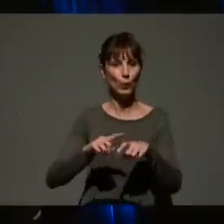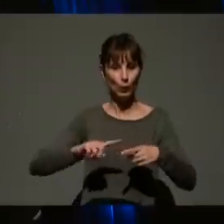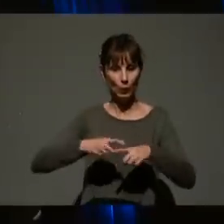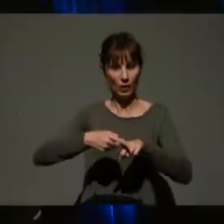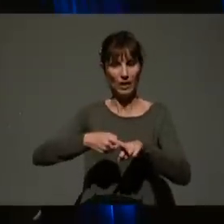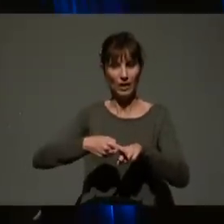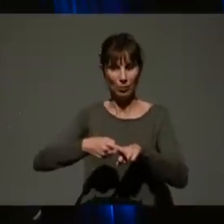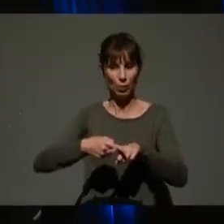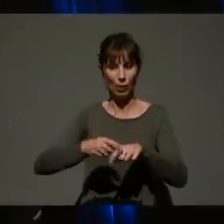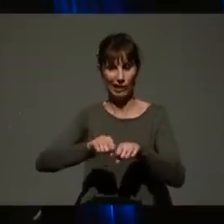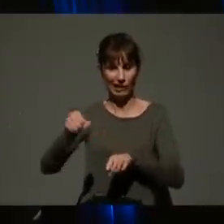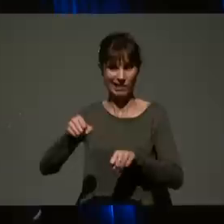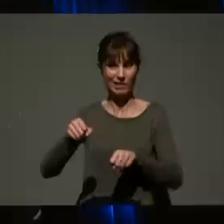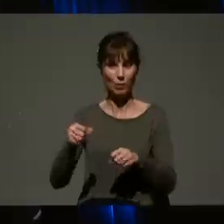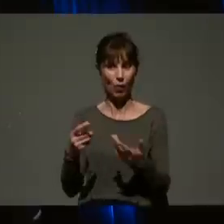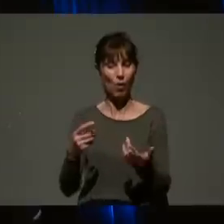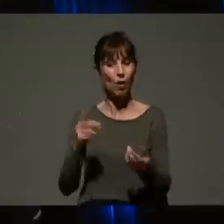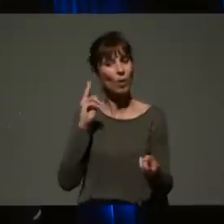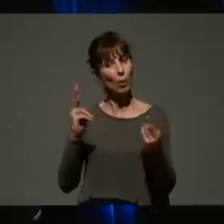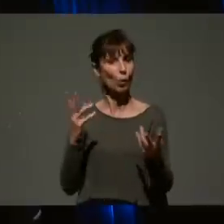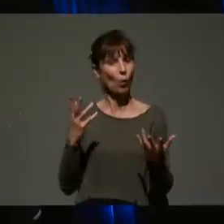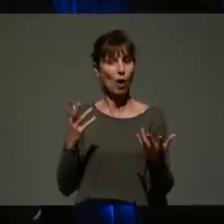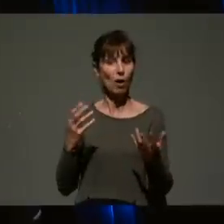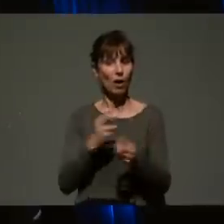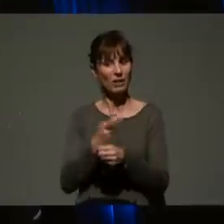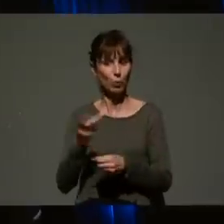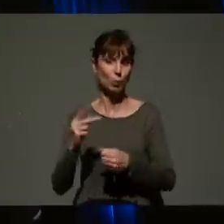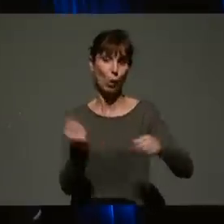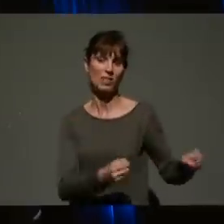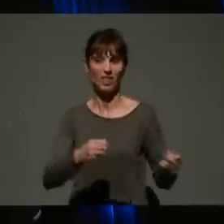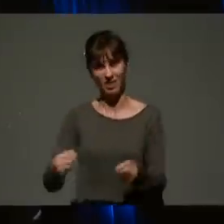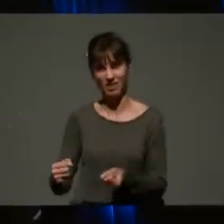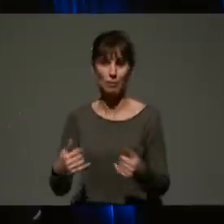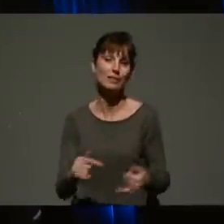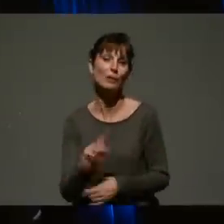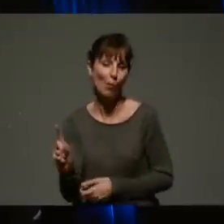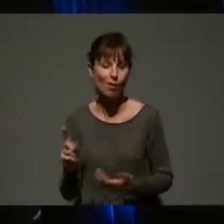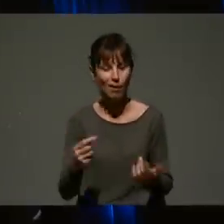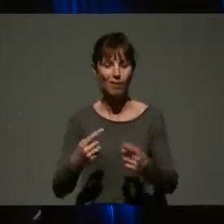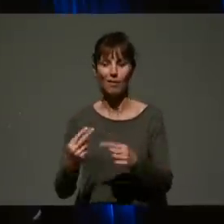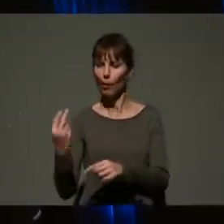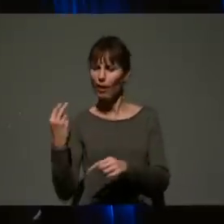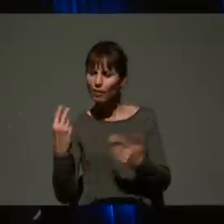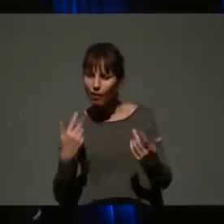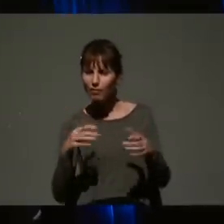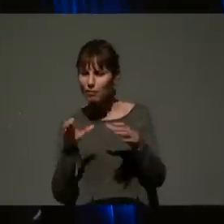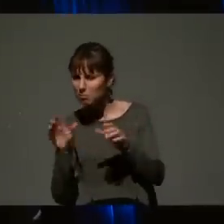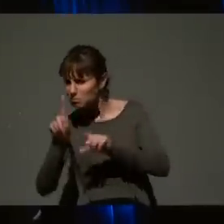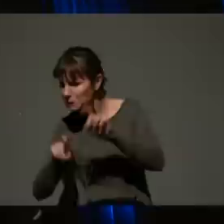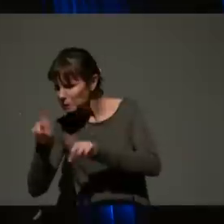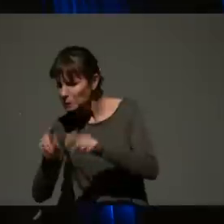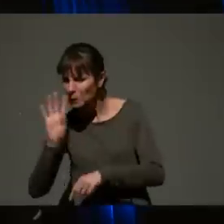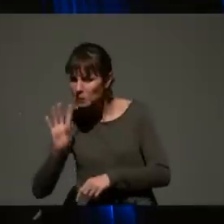c'est le ski. Bon, ce n'est pas les monts d'arrêt, il n'y a pas de risque. Mais quand on reprend l'histoire, ce sont des